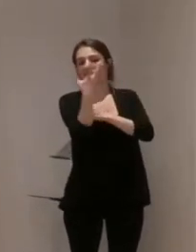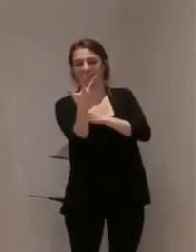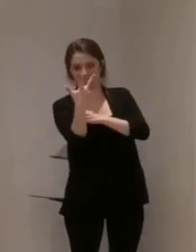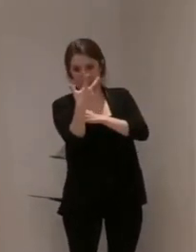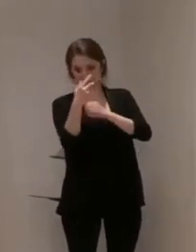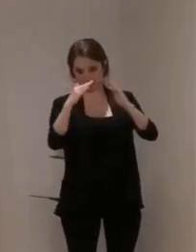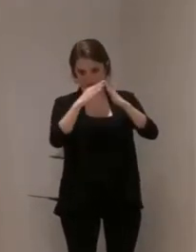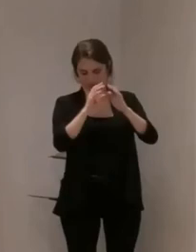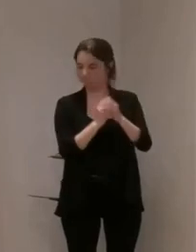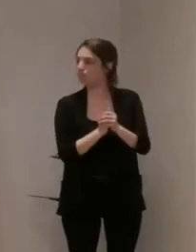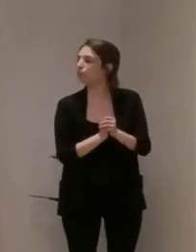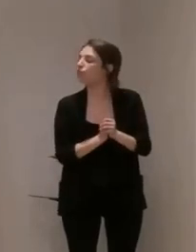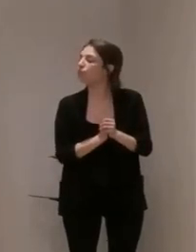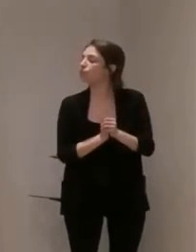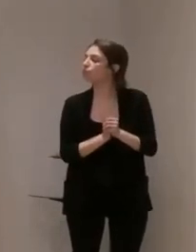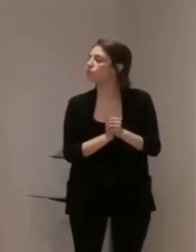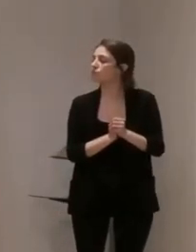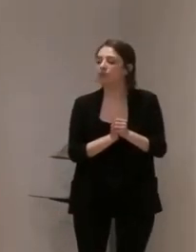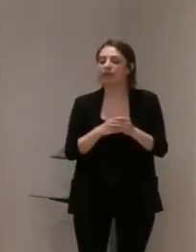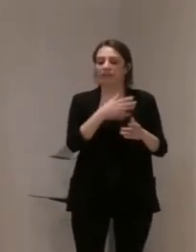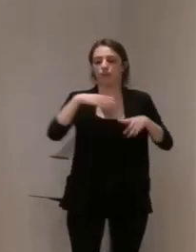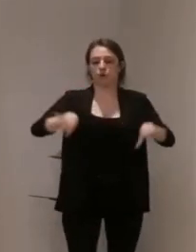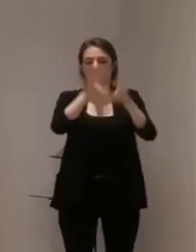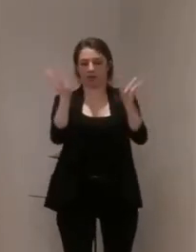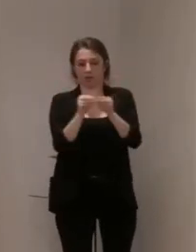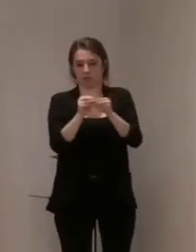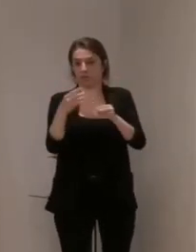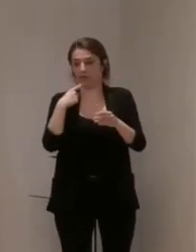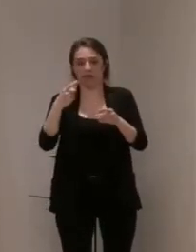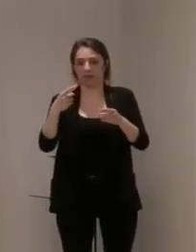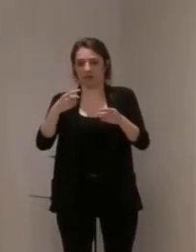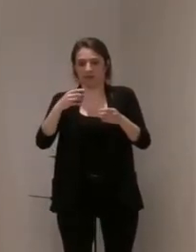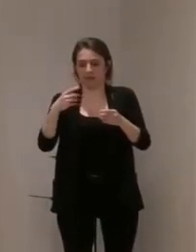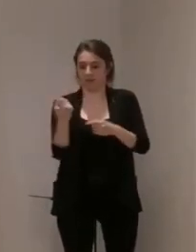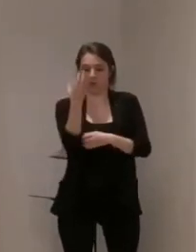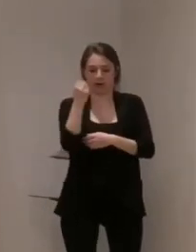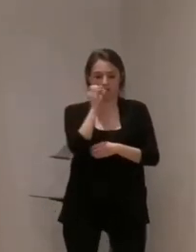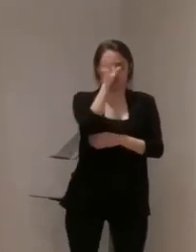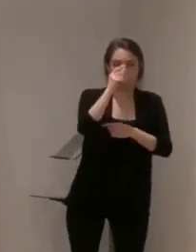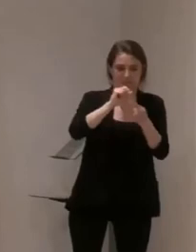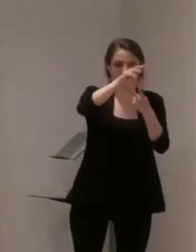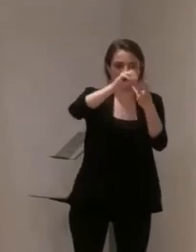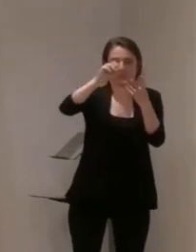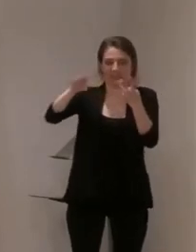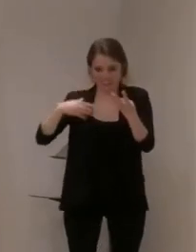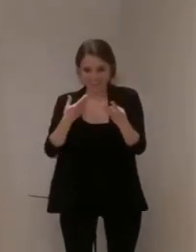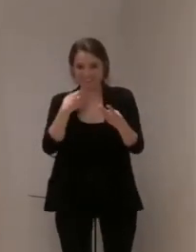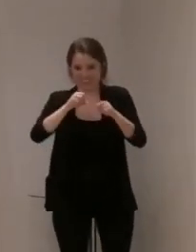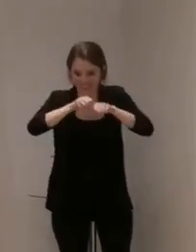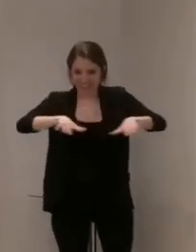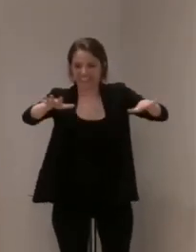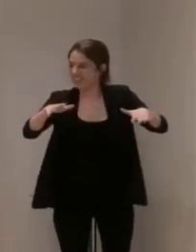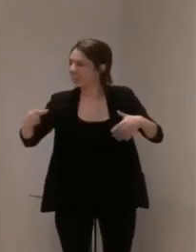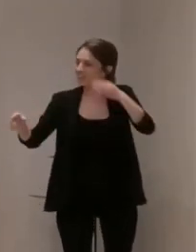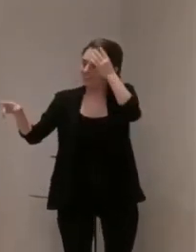aquí, que ens ha donat per parlar, obert un de fils, que segurament donaríem per moltes més xerrades. Però recullo un trosset del manifest que he